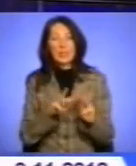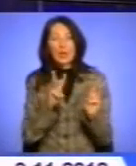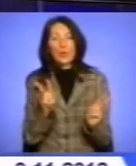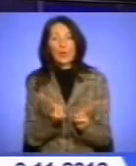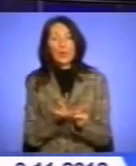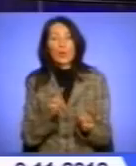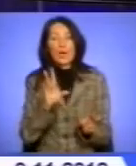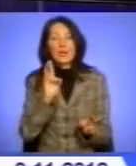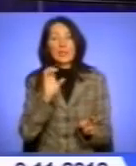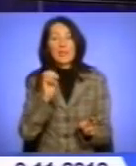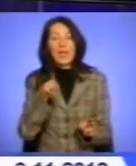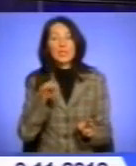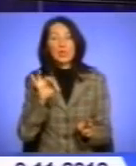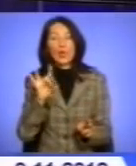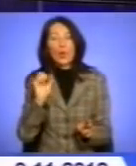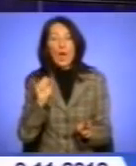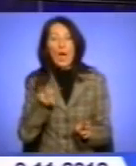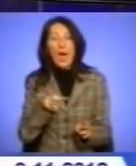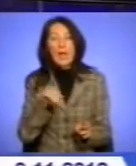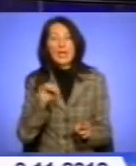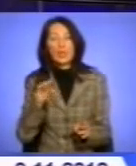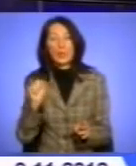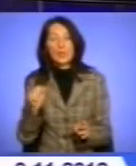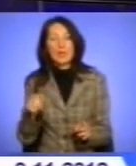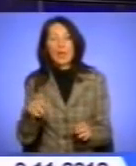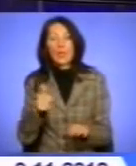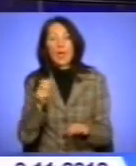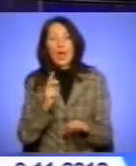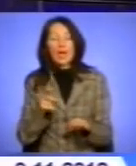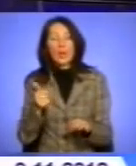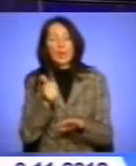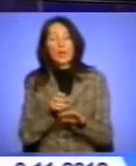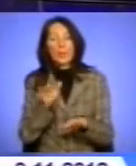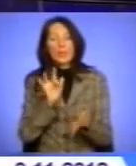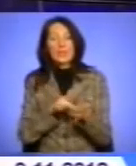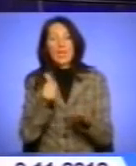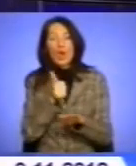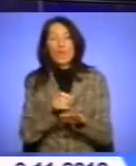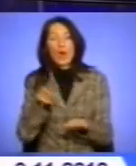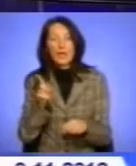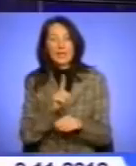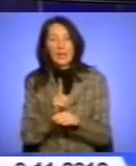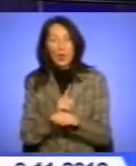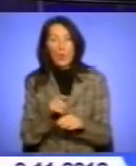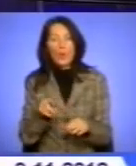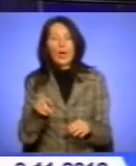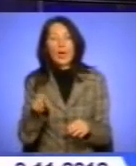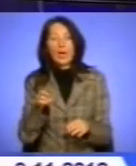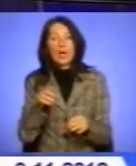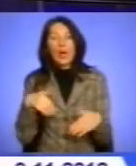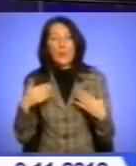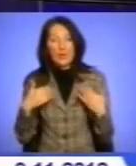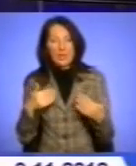Нестора Літописця. Голова обласної ради Олексій Кайда та міський голова Тернополя Сергій Надал привітали високопреосвященнішого